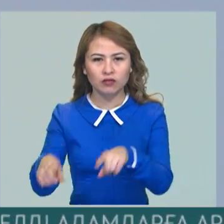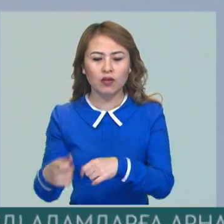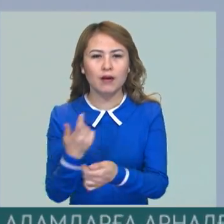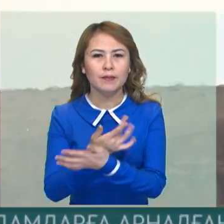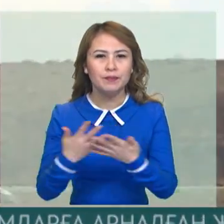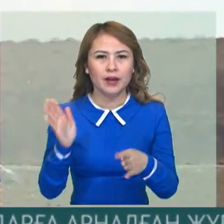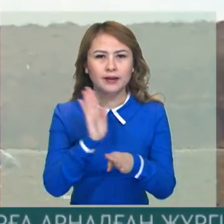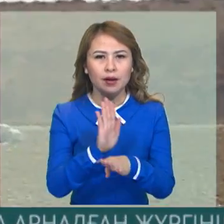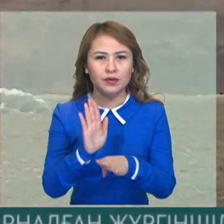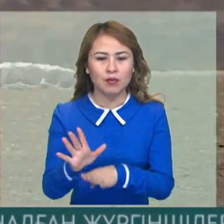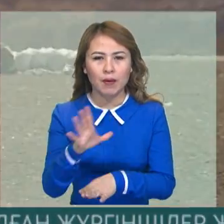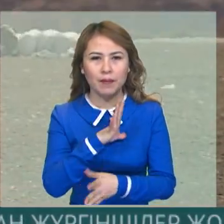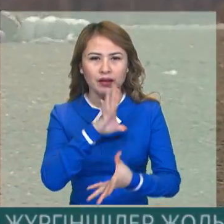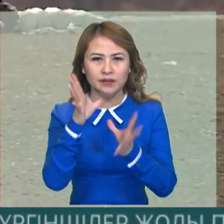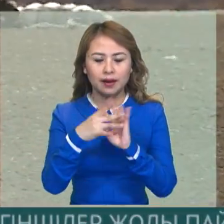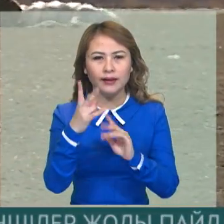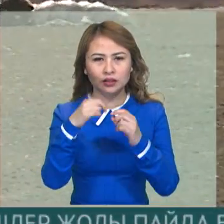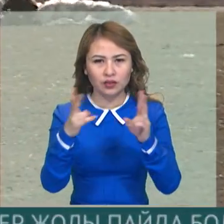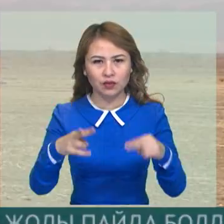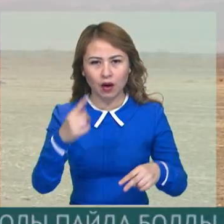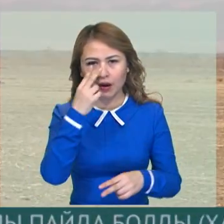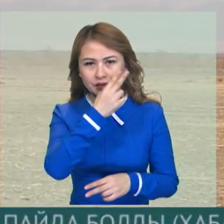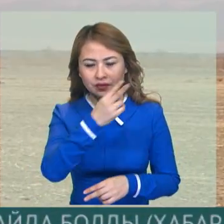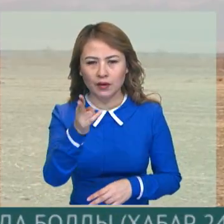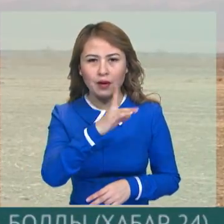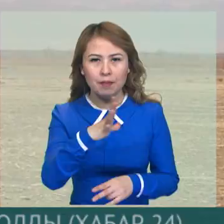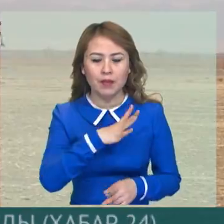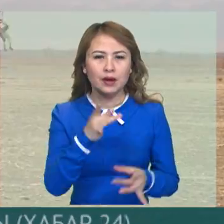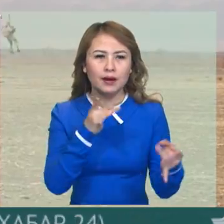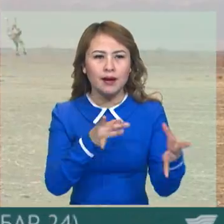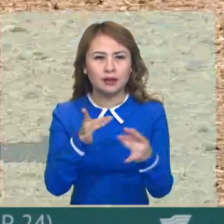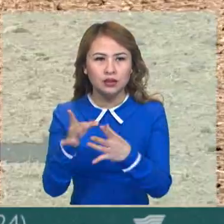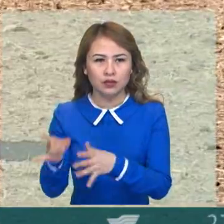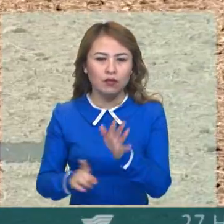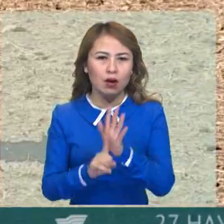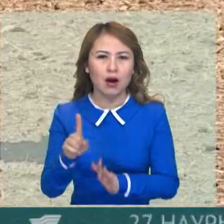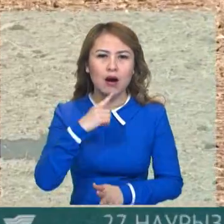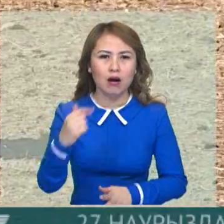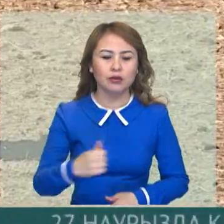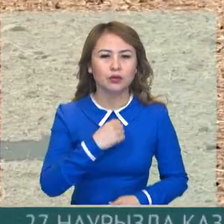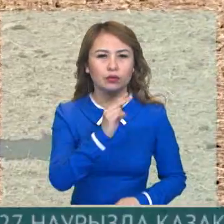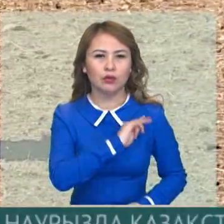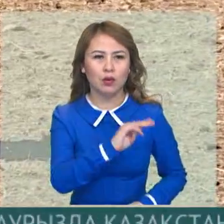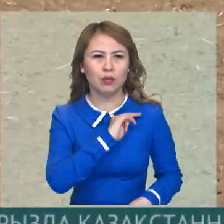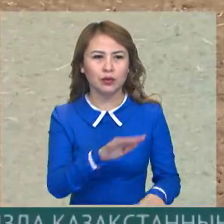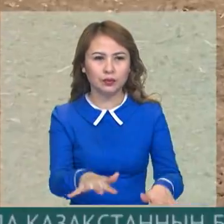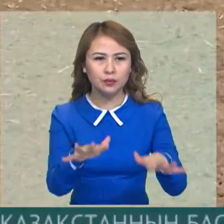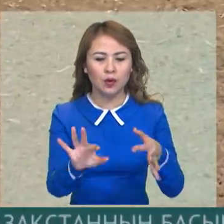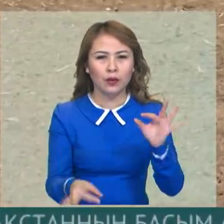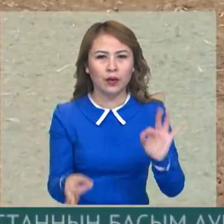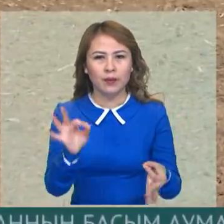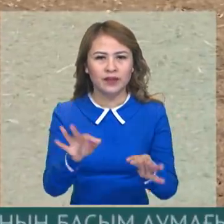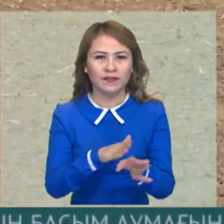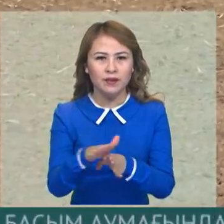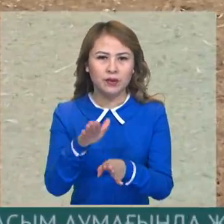торуылдау тапсырмасы бар. Мұнда нысана көздеу, артиллериялық атысты үйлестіру, әскери әуе күштерін шабуылға бағыттау нормативтері